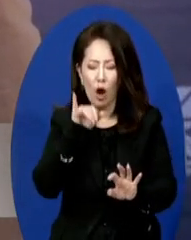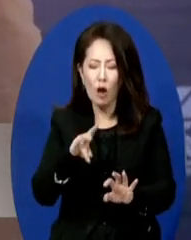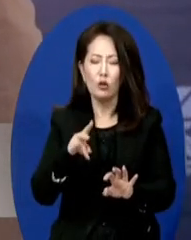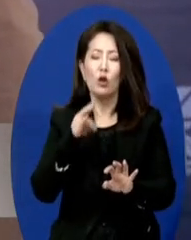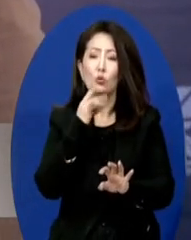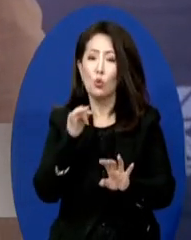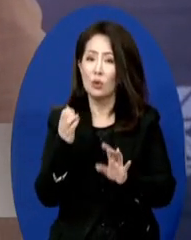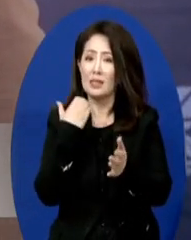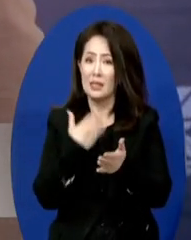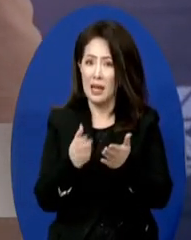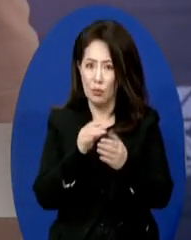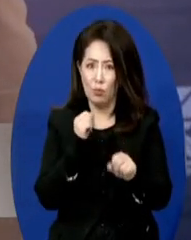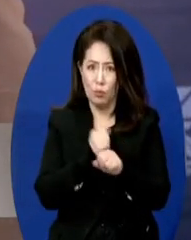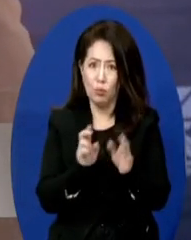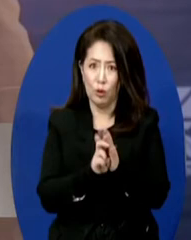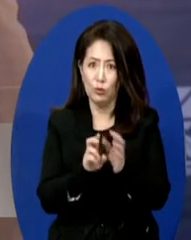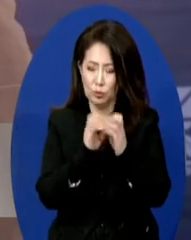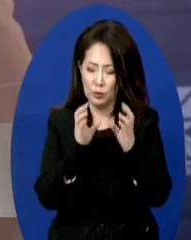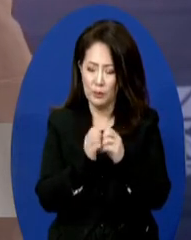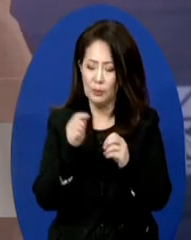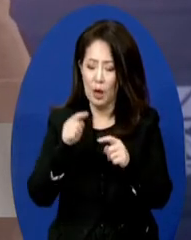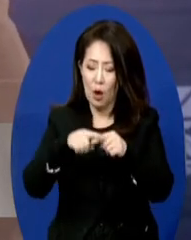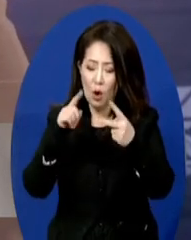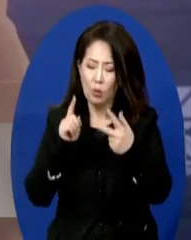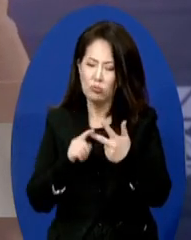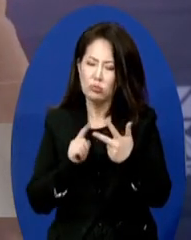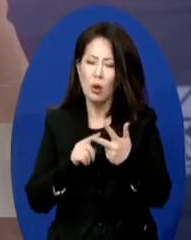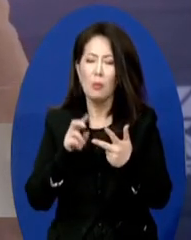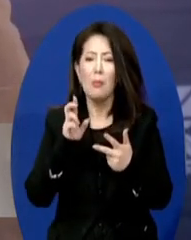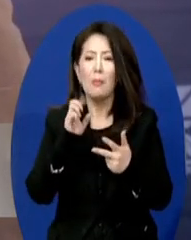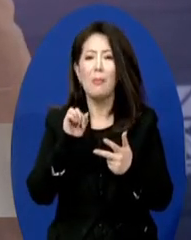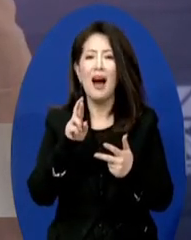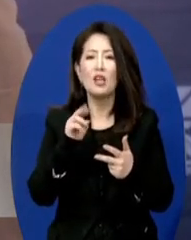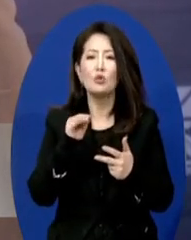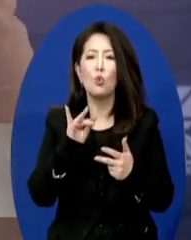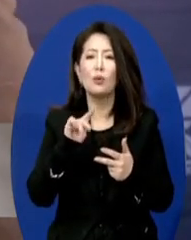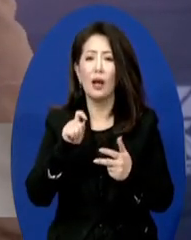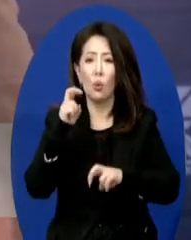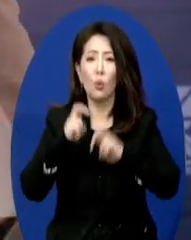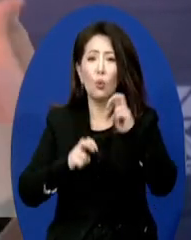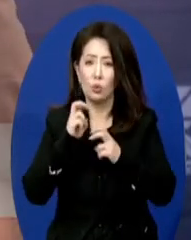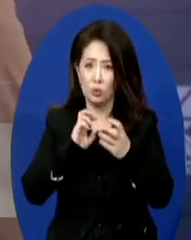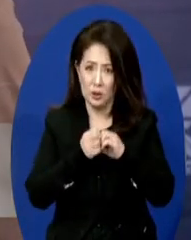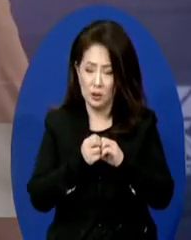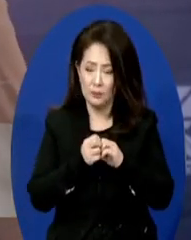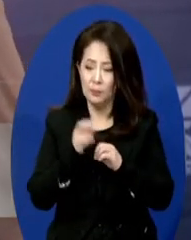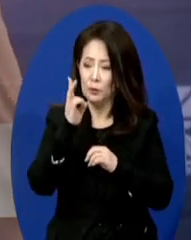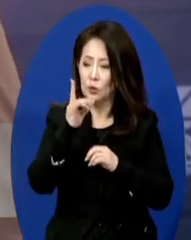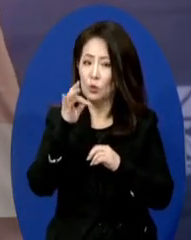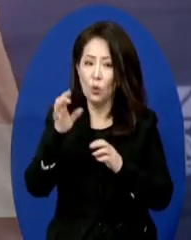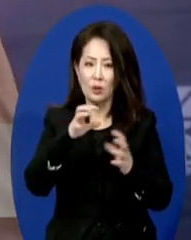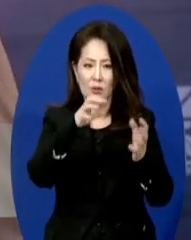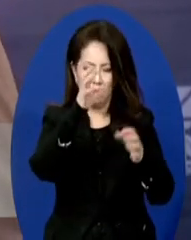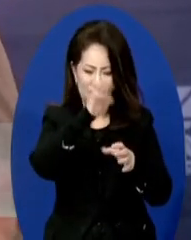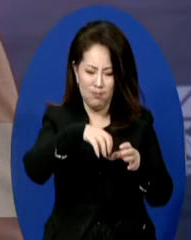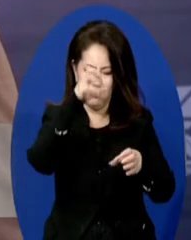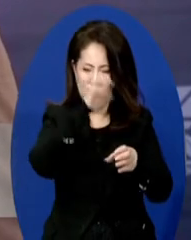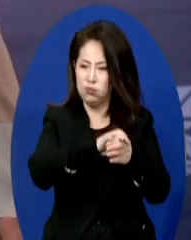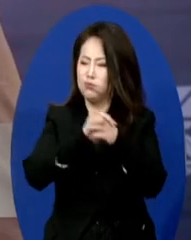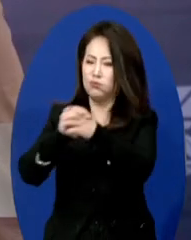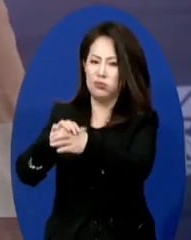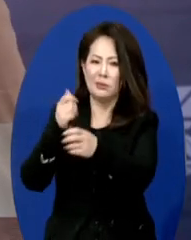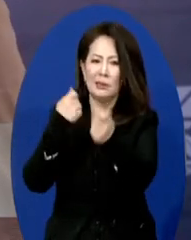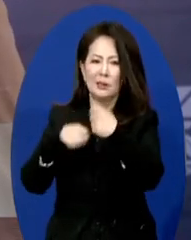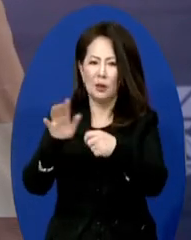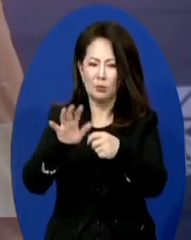байна. За гуравтанд нь бол баяжуулах үйлдвэр буюу шингэх. Ер нь бол дотоод дээр ажлын байр бий болгох. Энэ нүрсийг түүгээр нь гаргаад авах биш.